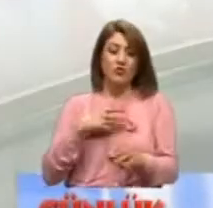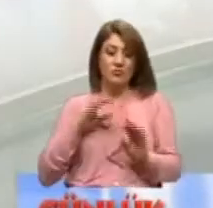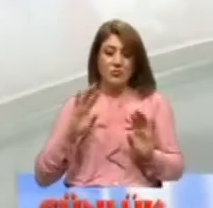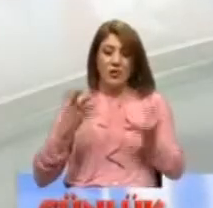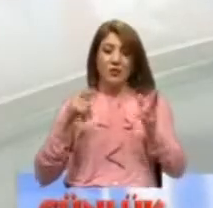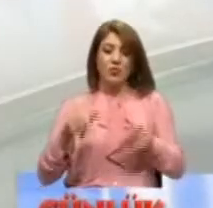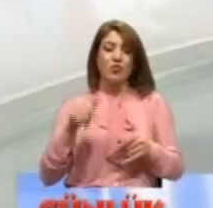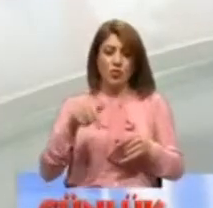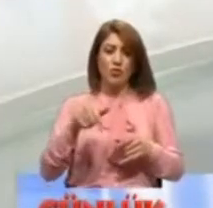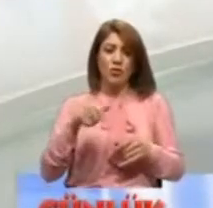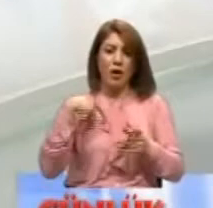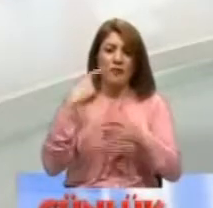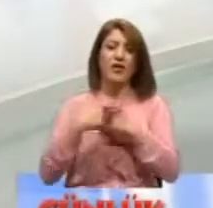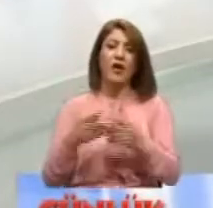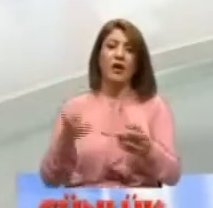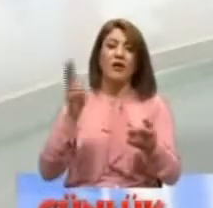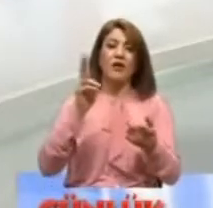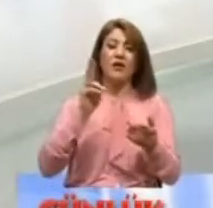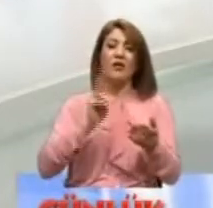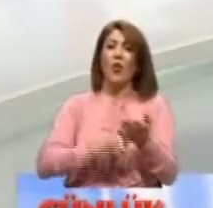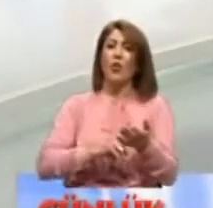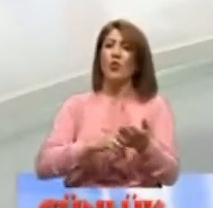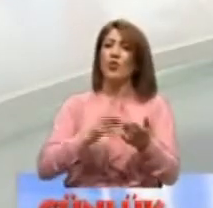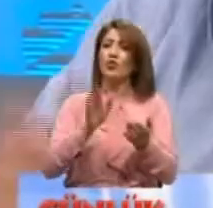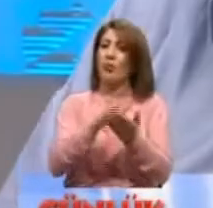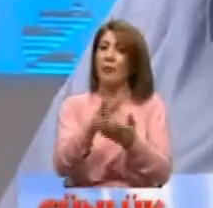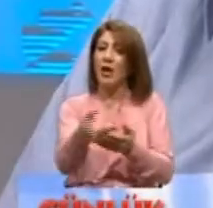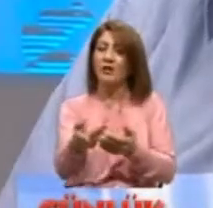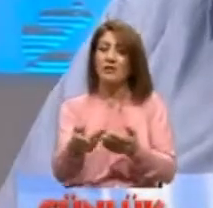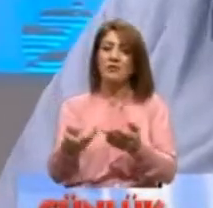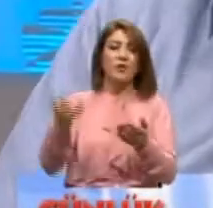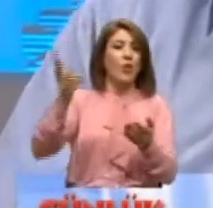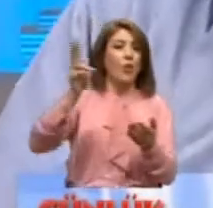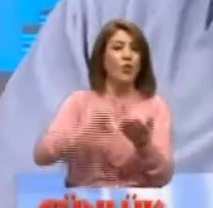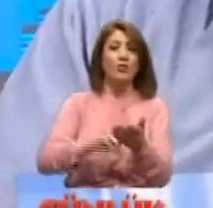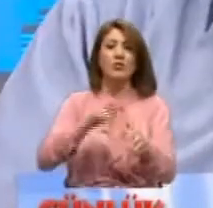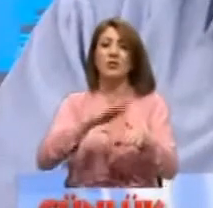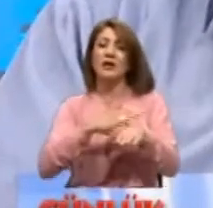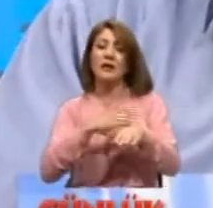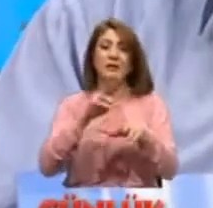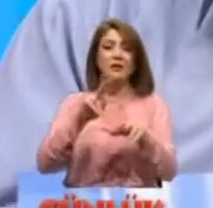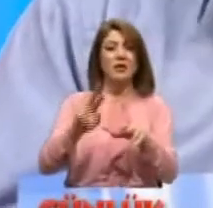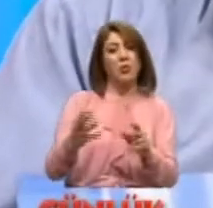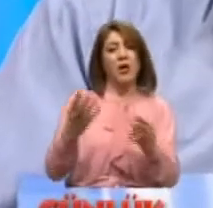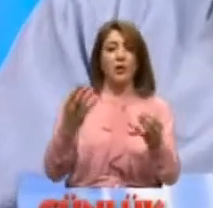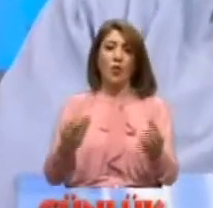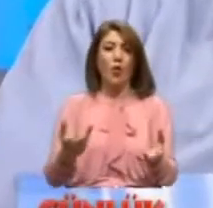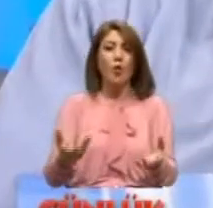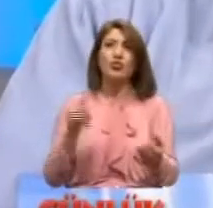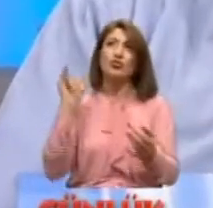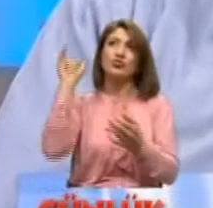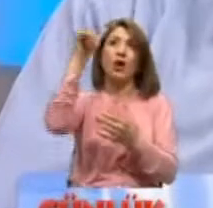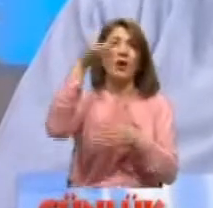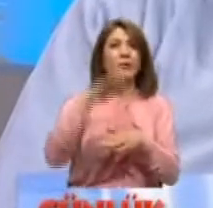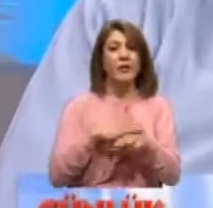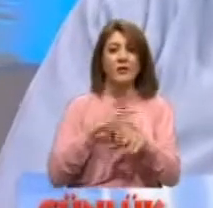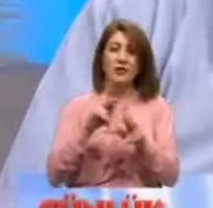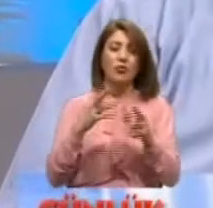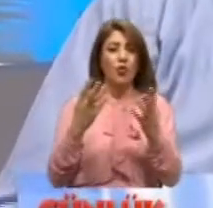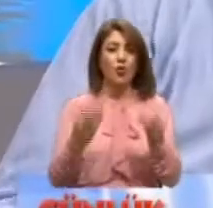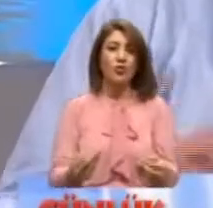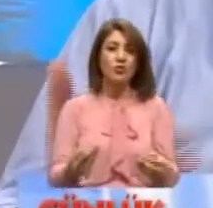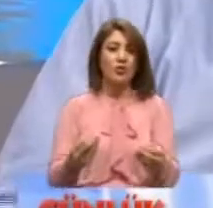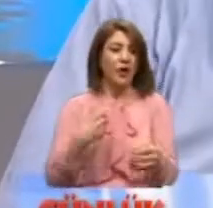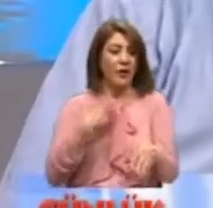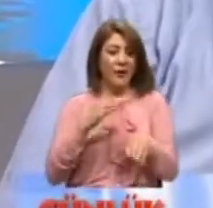hafta ölü kedi köpek oldu mevzu ama ölü konuşan köpek, uçan ölen kedi. Yani ne bileyim, hani kedisini seven insan da böyle bir ölse